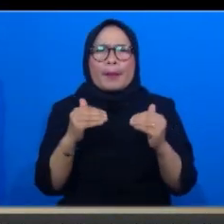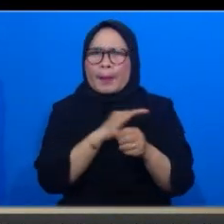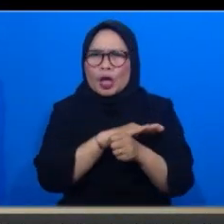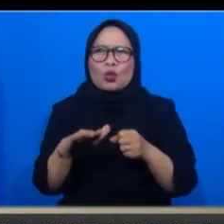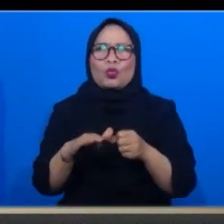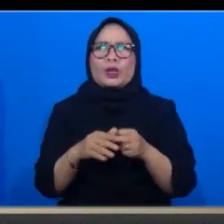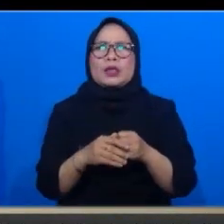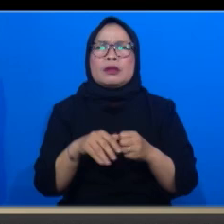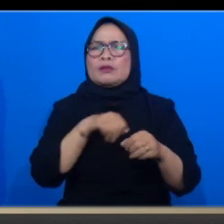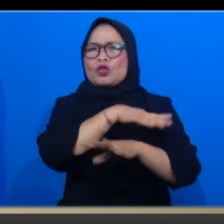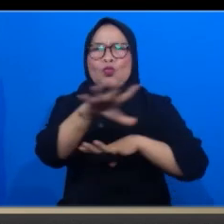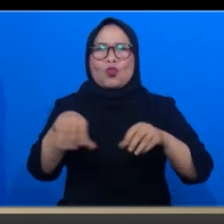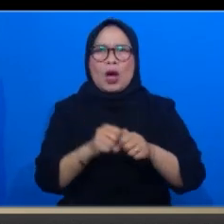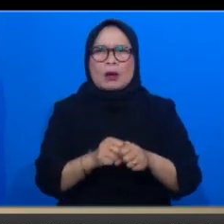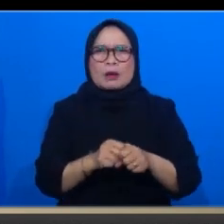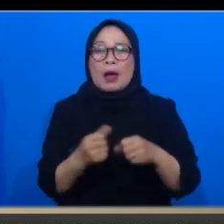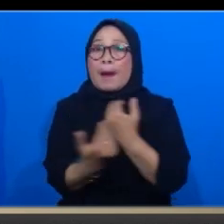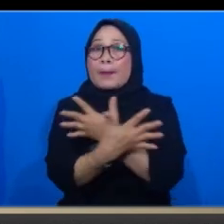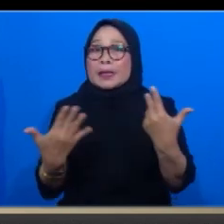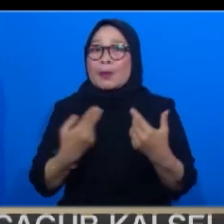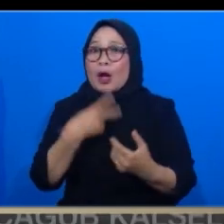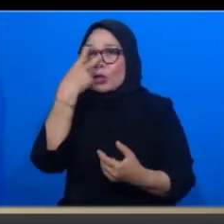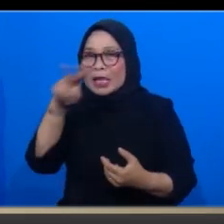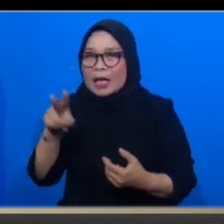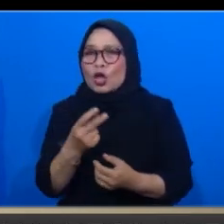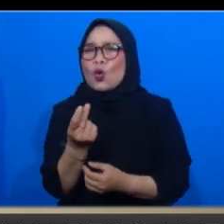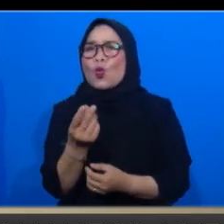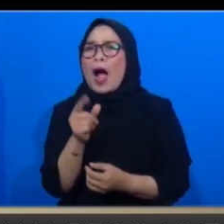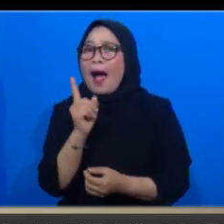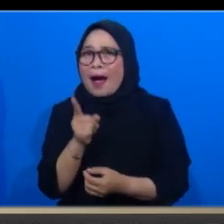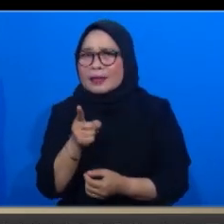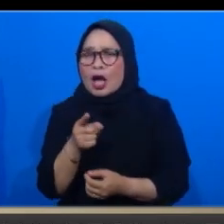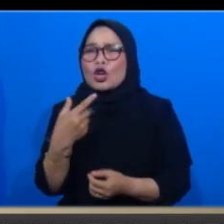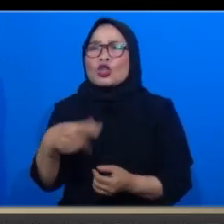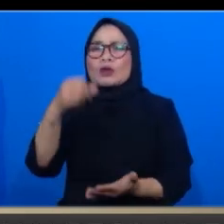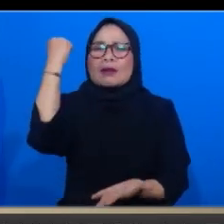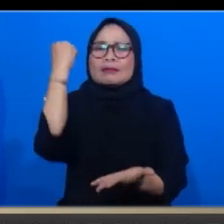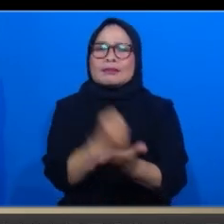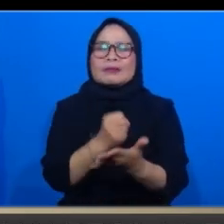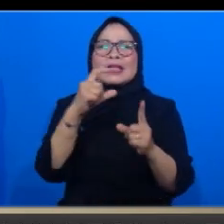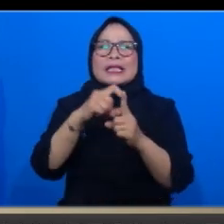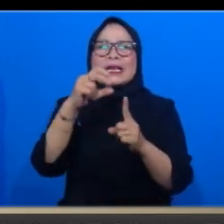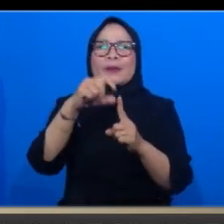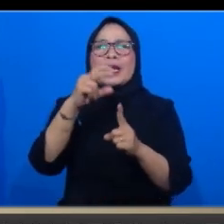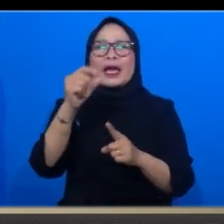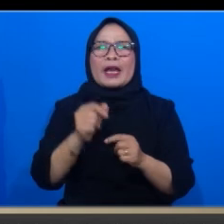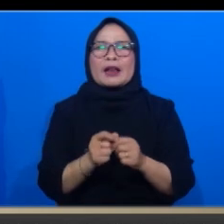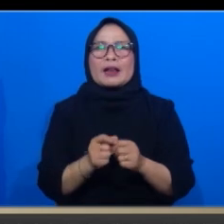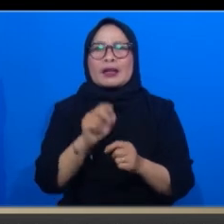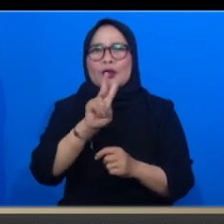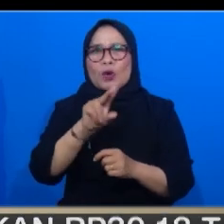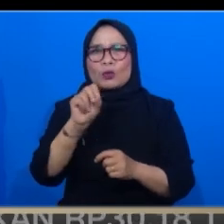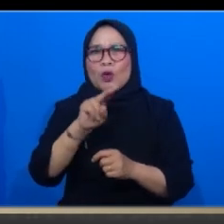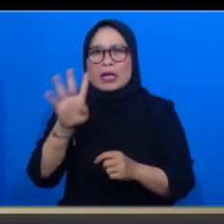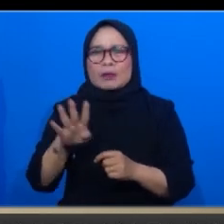Ya, publik akhirnya ingin melihat, ya duitnya sudah ada, sudah diketok di DPR untuk 2025 misalnya APBN-nya kan, tinggal